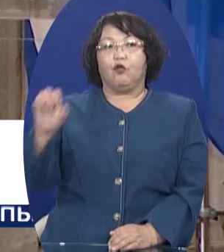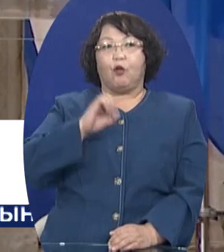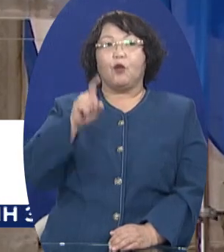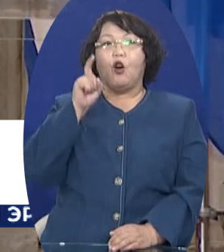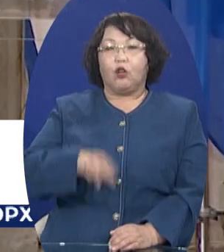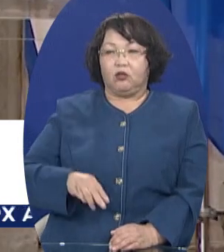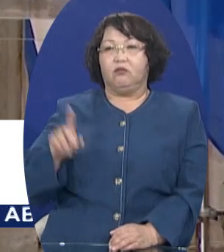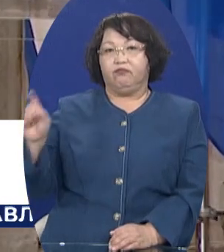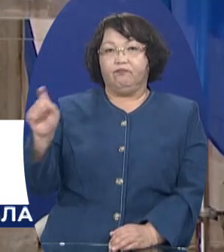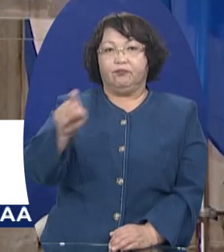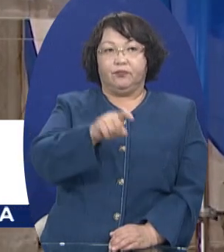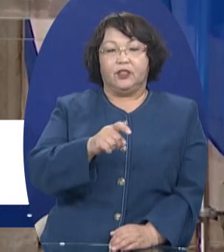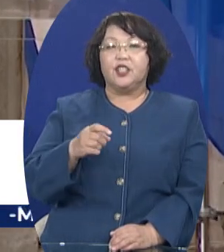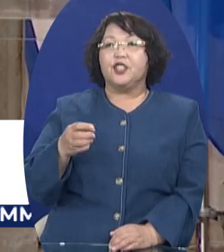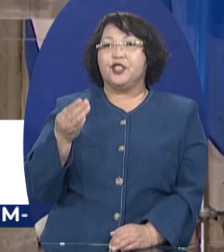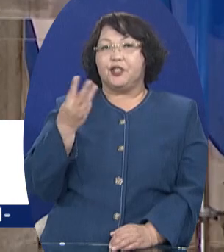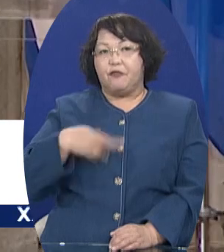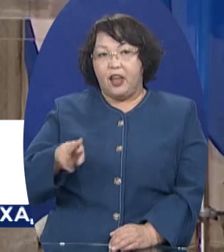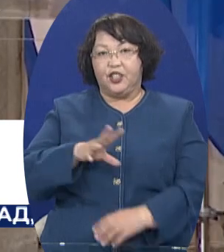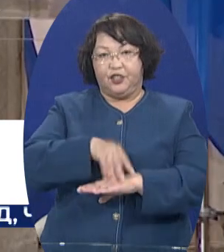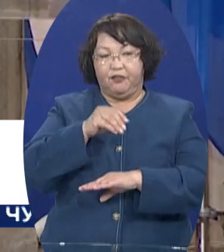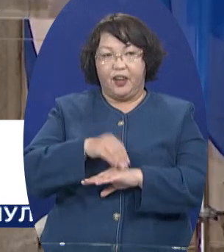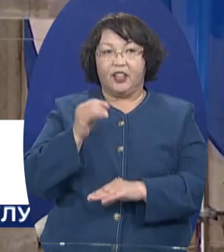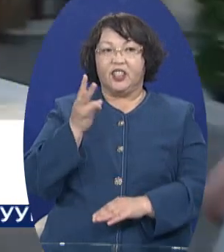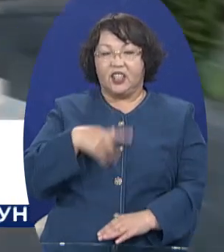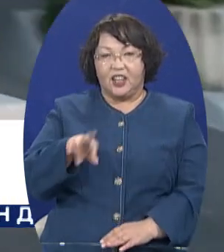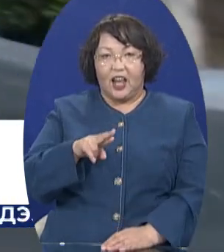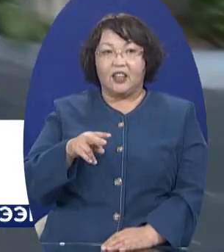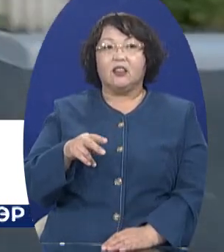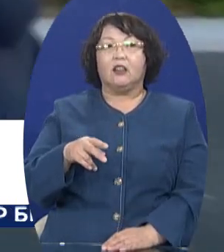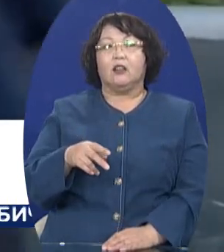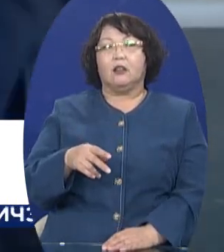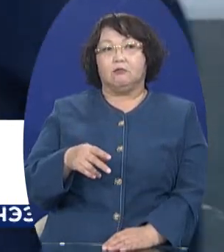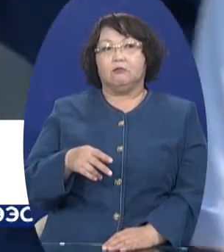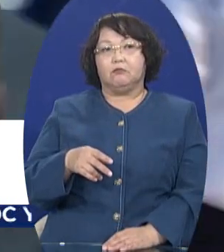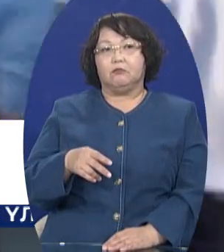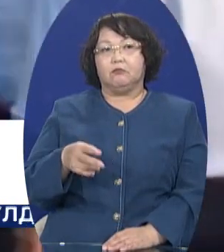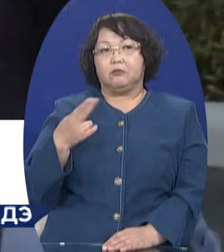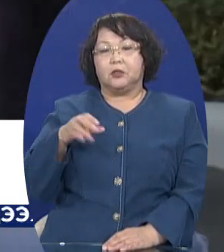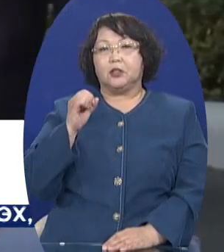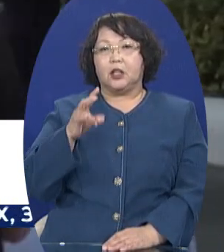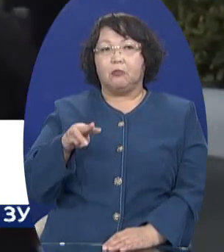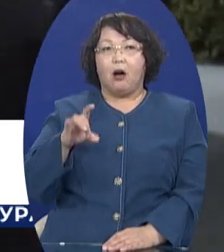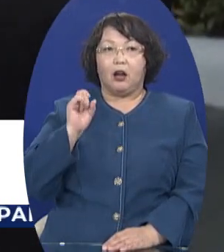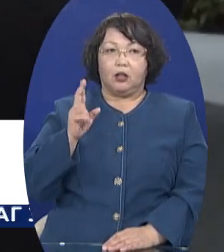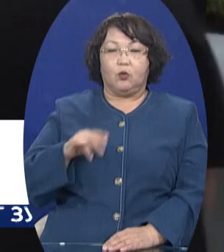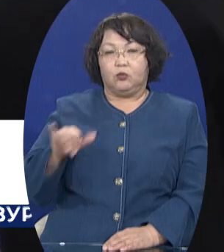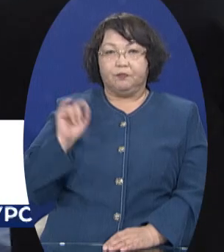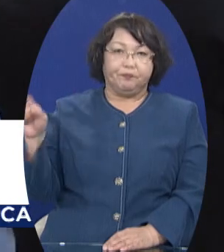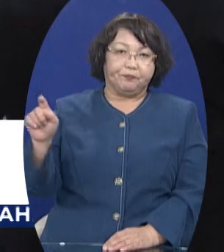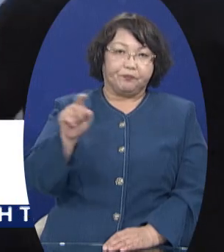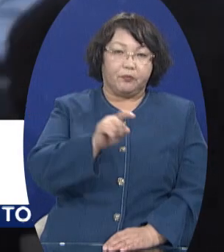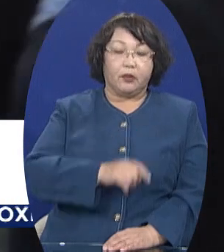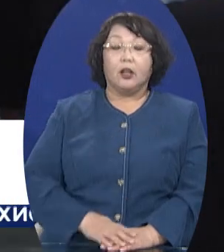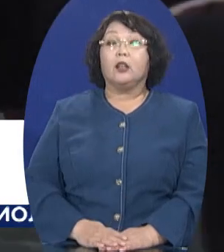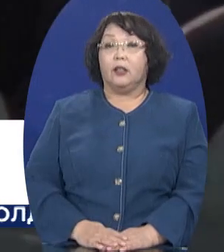очихоос өмнө Швед, Нидерланд, Денмарк гэсэн 3 улсад очжээ. Энэ үйл явдлаас олон улсын хэвлэлийн анхаарлыг татаж байгаа өөр нэгэн зүйл нь за